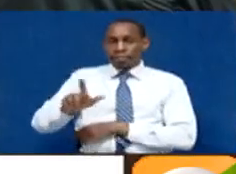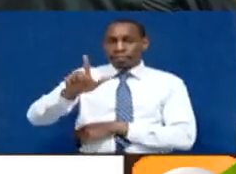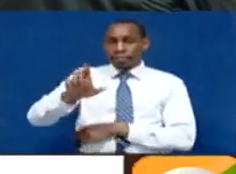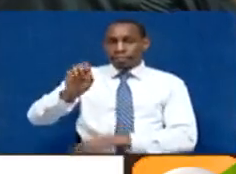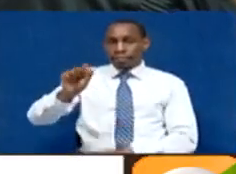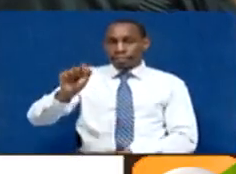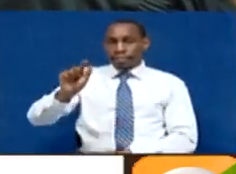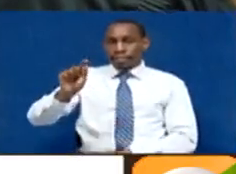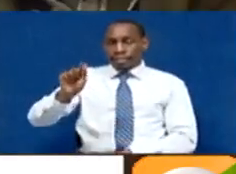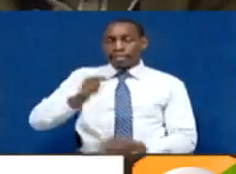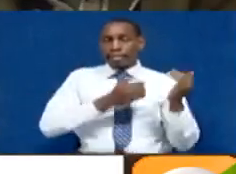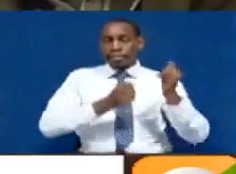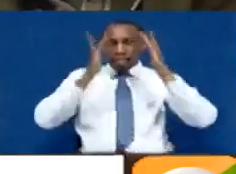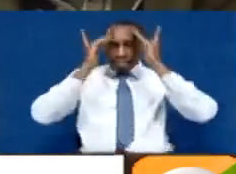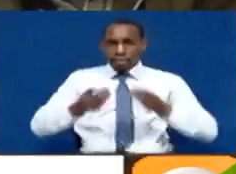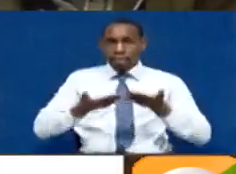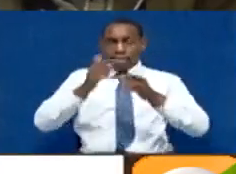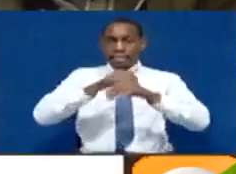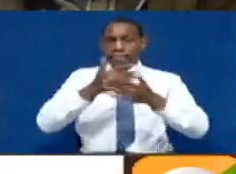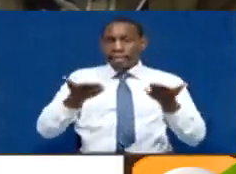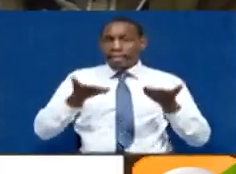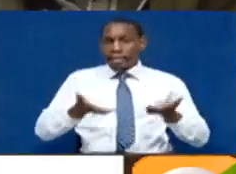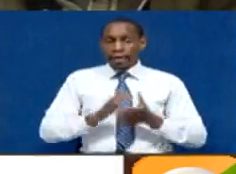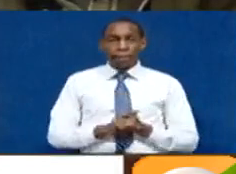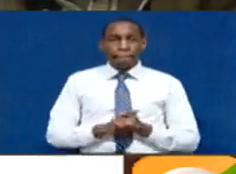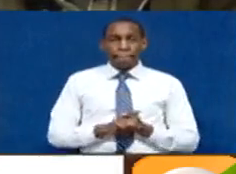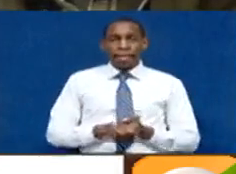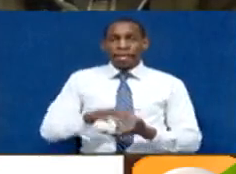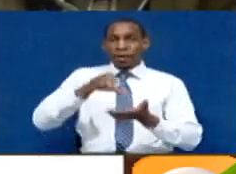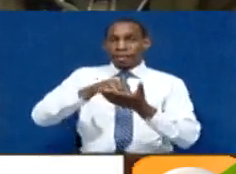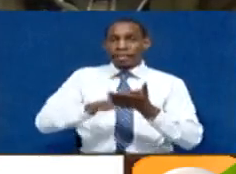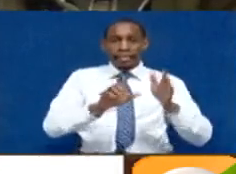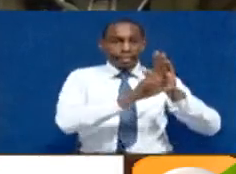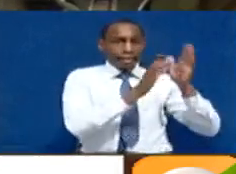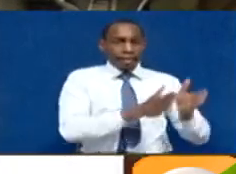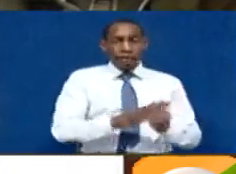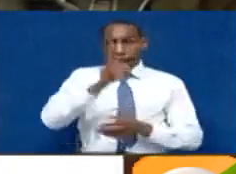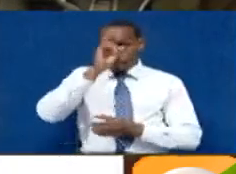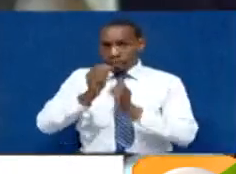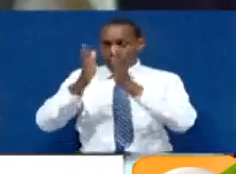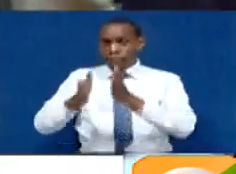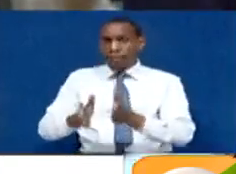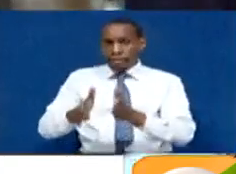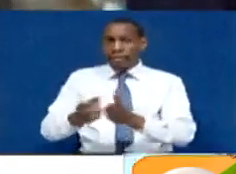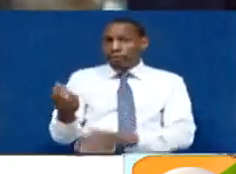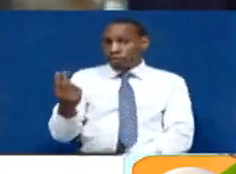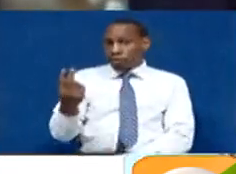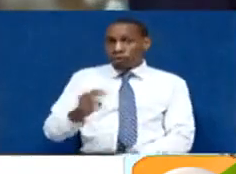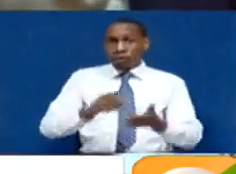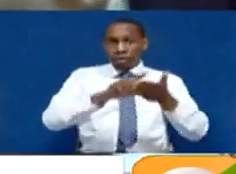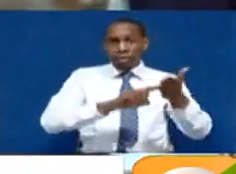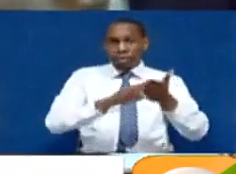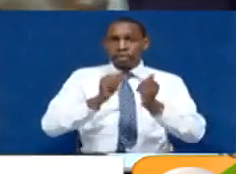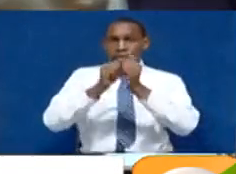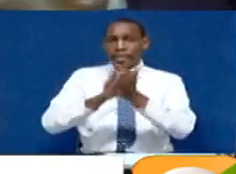akitarajiwa kutoa uamuzi wake wakati wowote sasa. Katika kesi ya Kimani, maafisa wa polisi Leliman na Mwangi